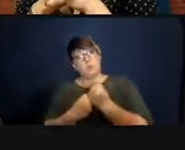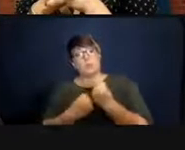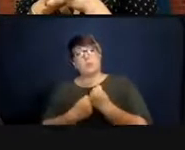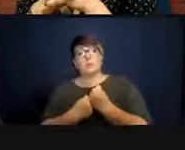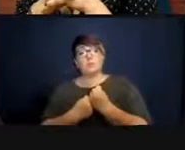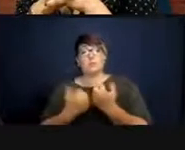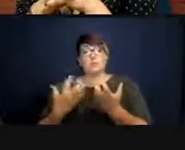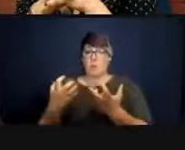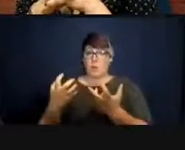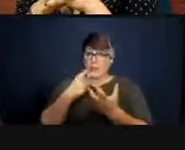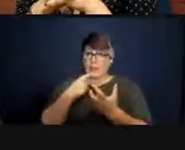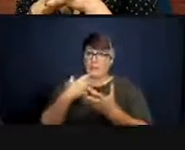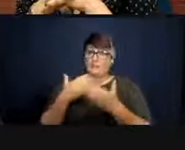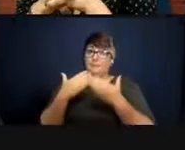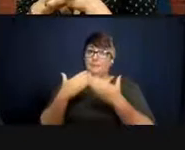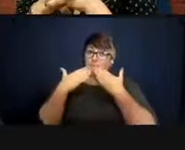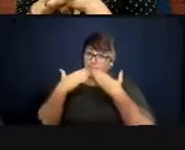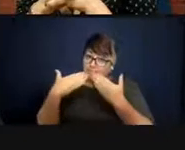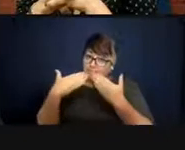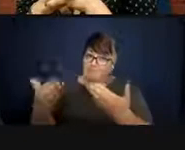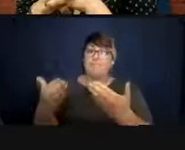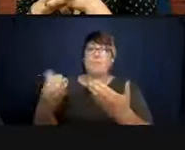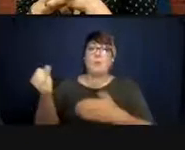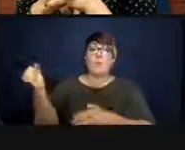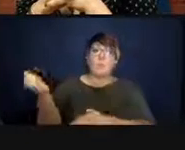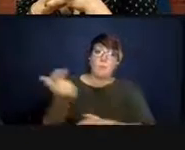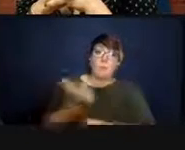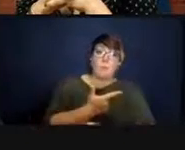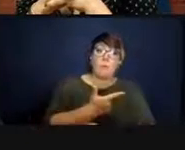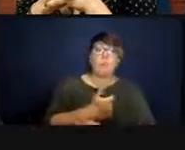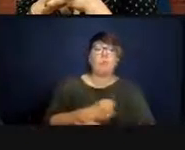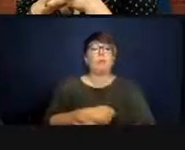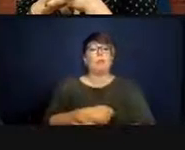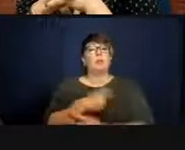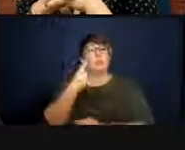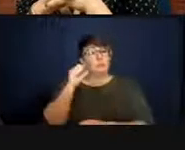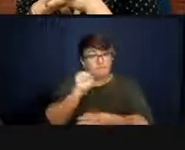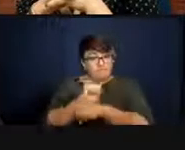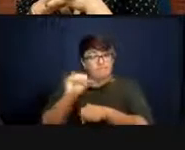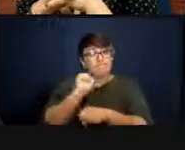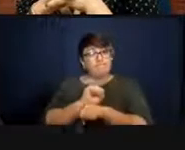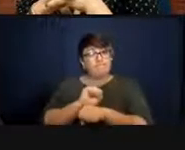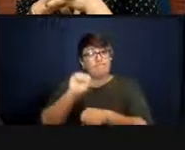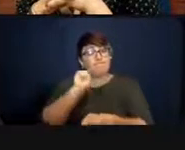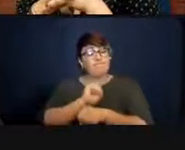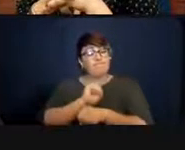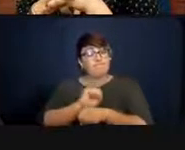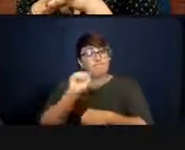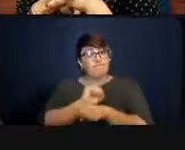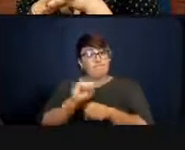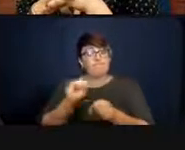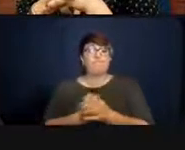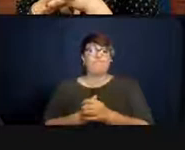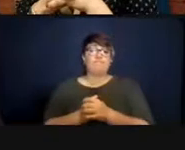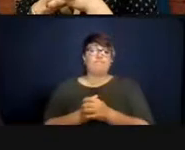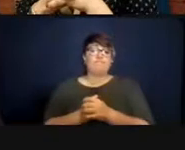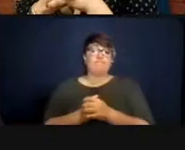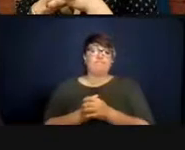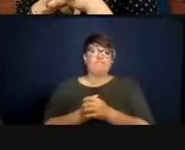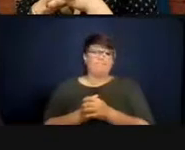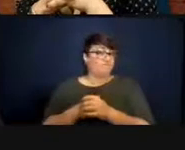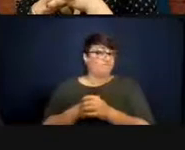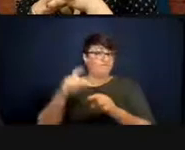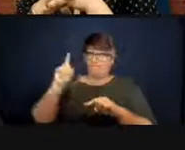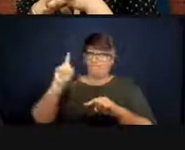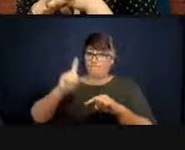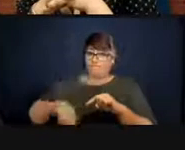Tumepata kuungwa mkono na UPS na pia kuna wengine ambao wanatusaidia katika kazi yetu. Ningependa kuwashukuru